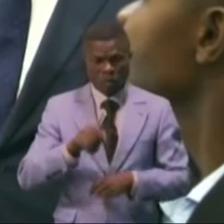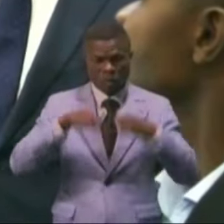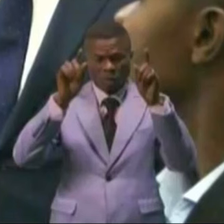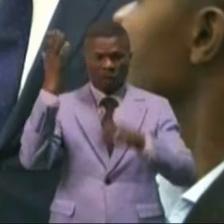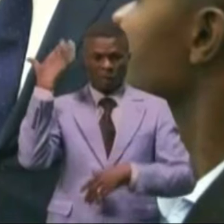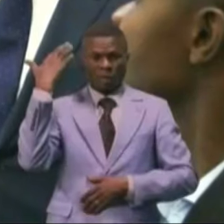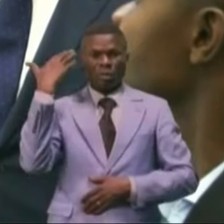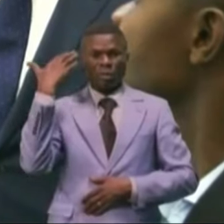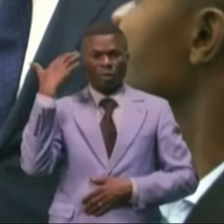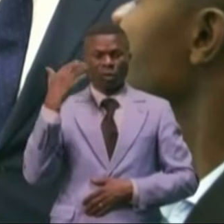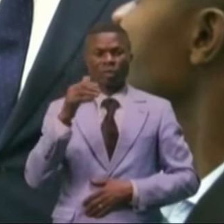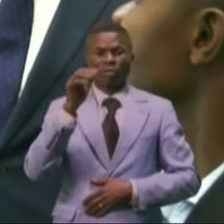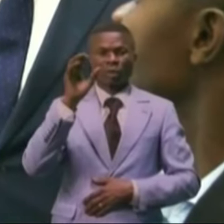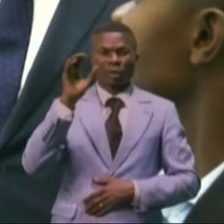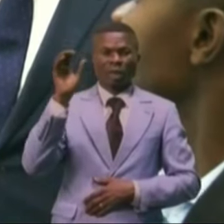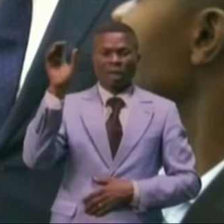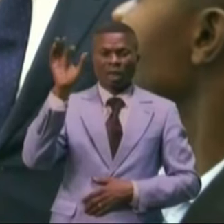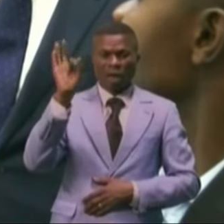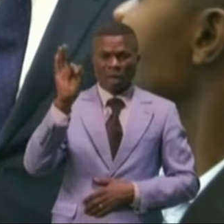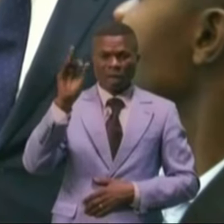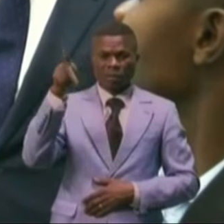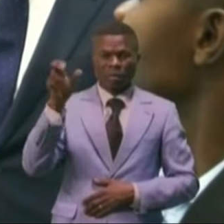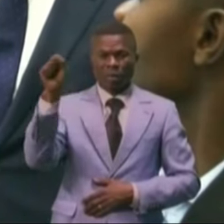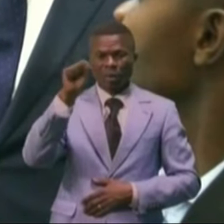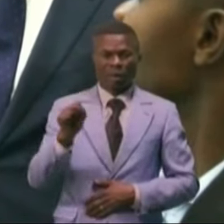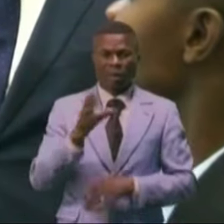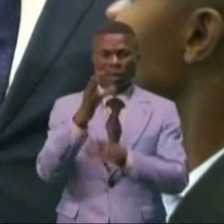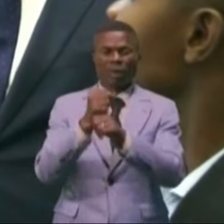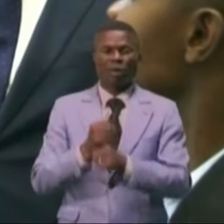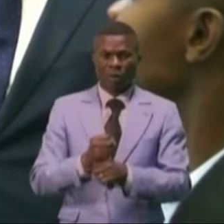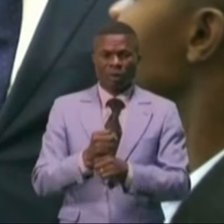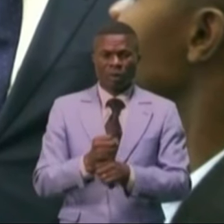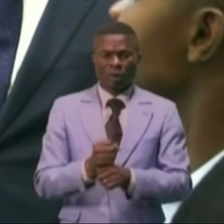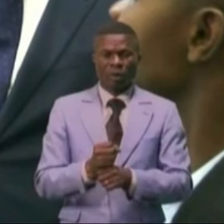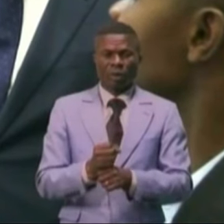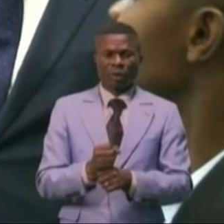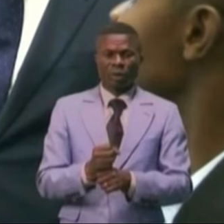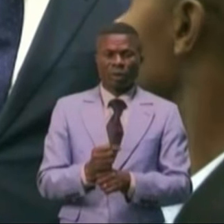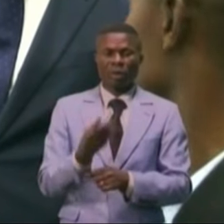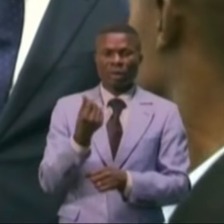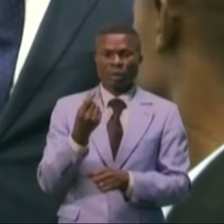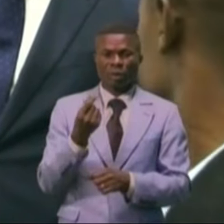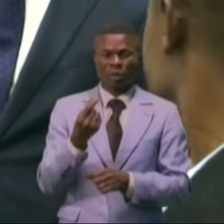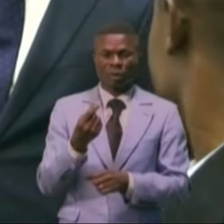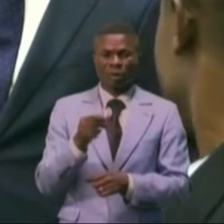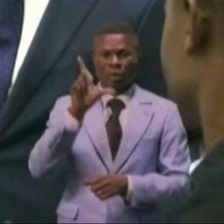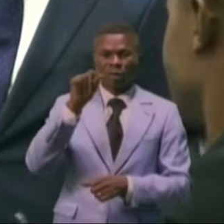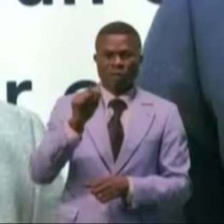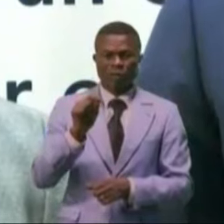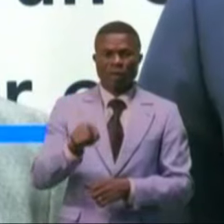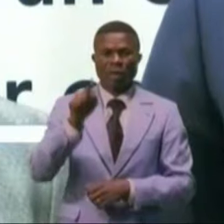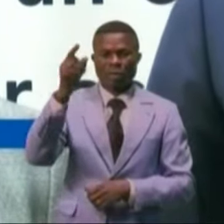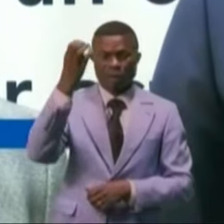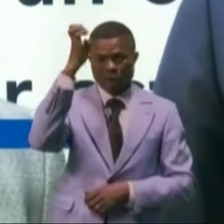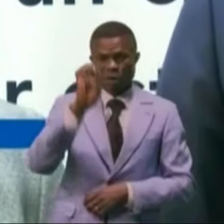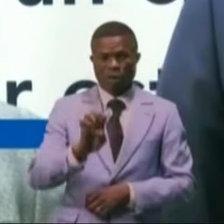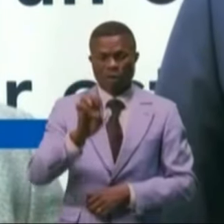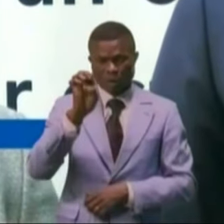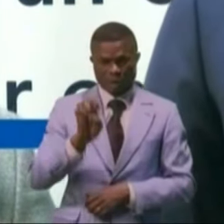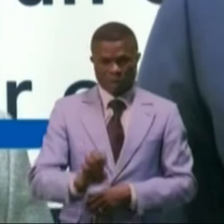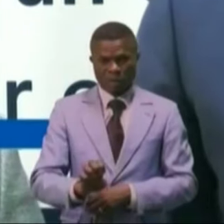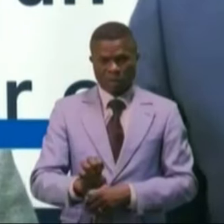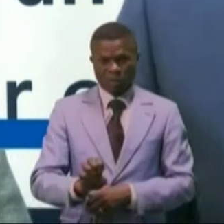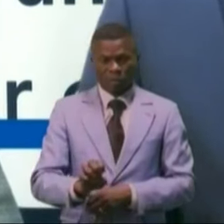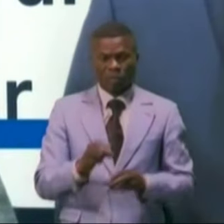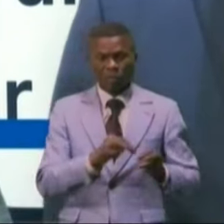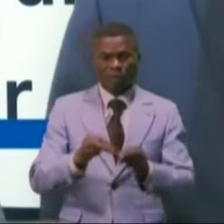que le FPMSA avait bénéficié d'une ligne de financement de 20 millions d'euros. Pour nous, le